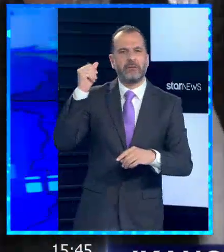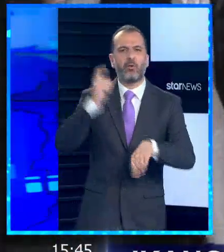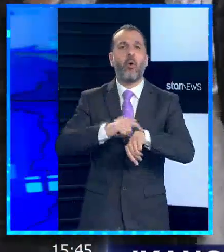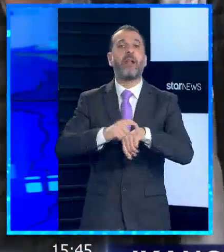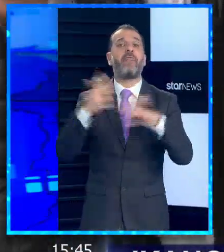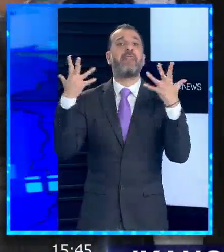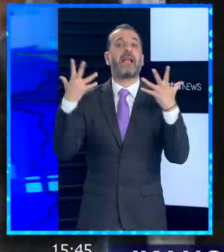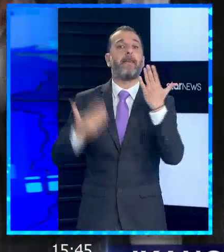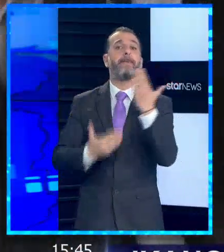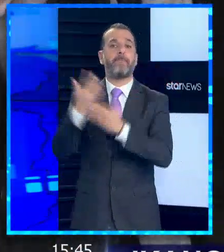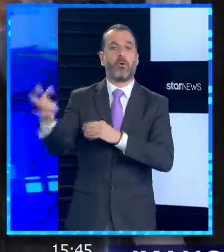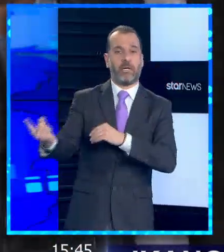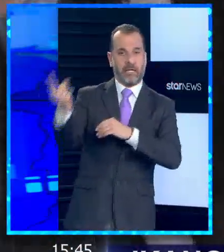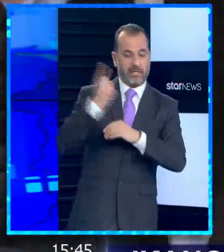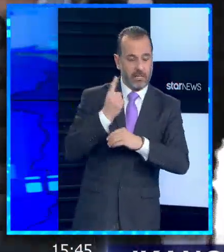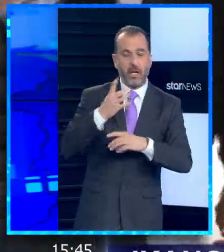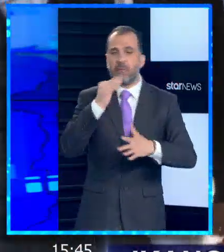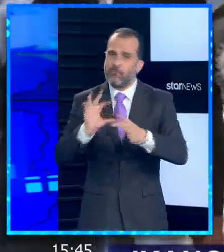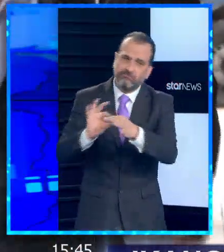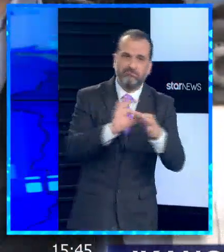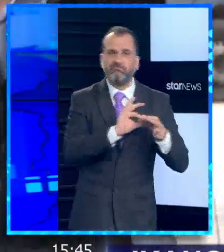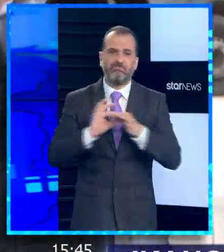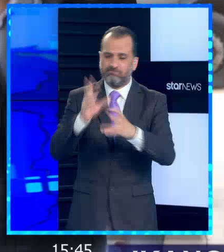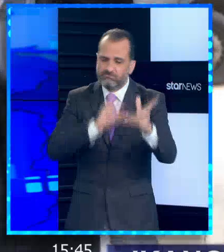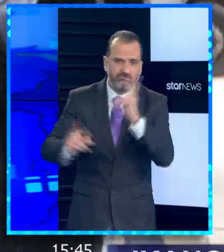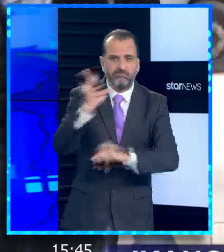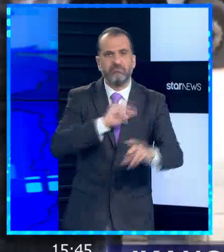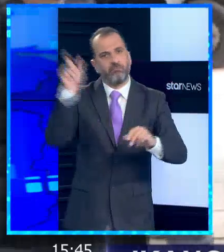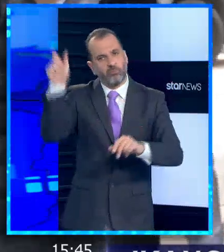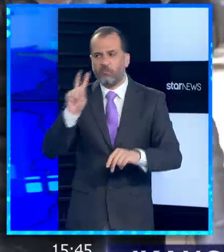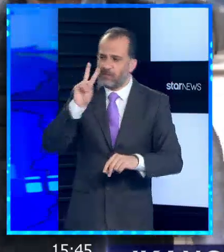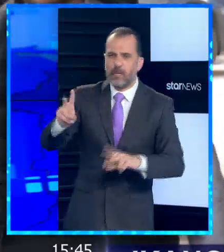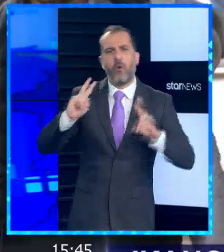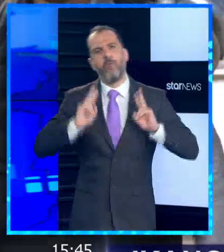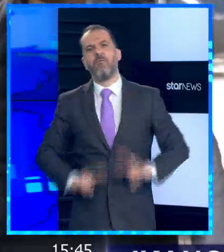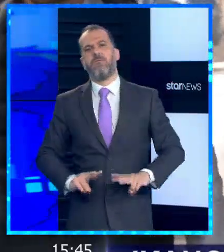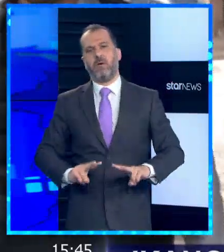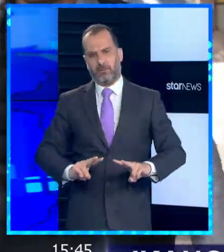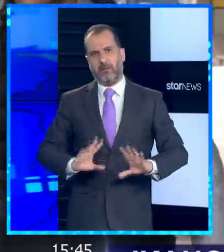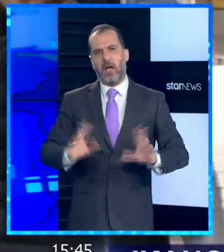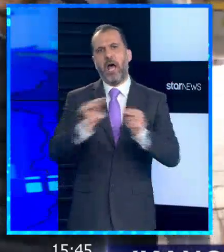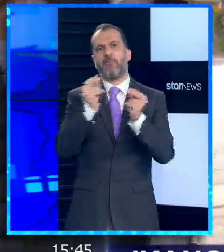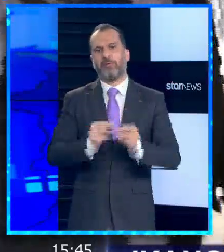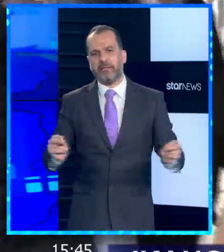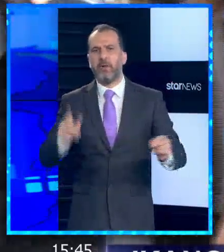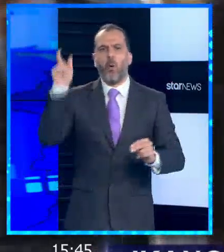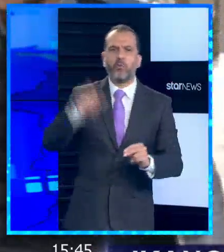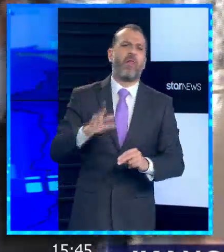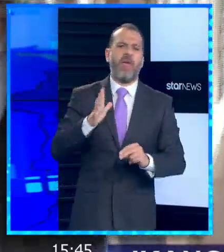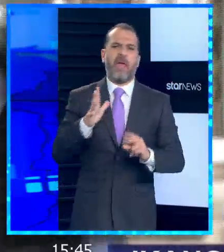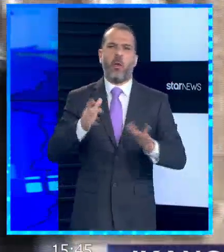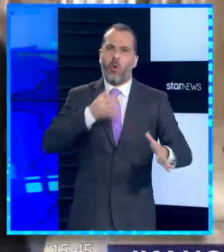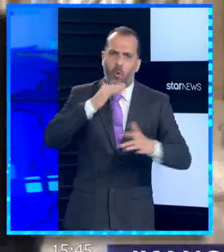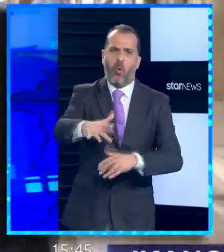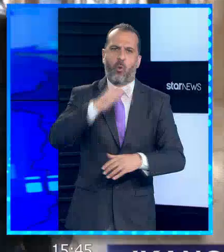πρωί και είχε μια πρώτη σύσκεψη με στενούς τους συνεργάτες. Φανερά ικανοποιημένο για το εκλογικό αποτέλεσμα, απέφυγε τα πολλά λόγια και εστίασε στην επόμενη